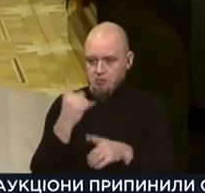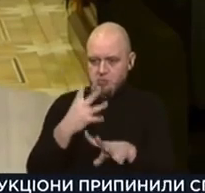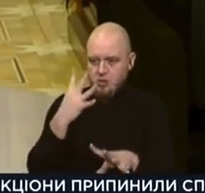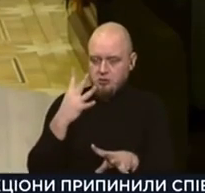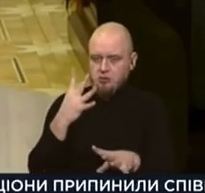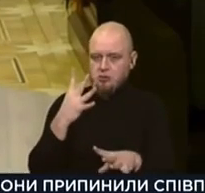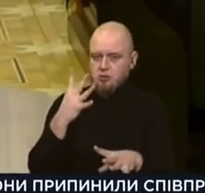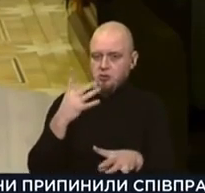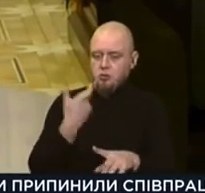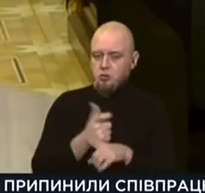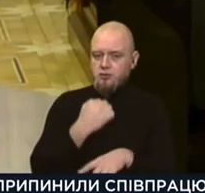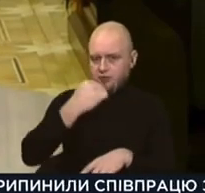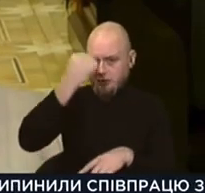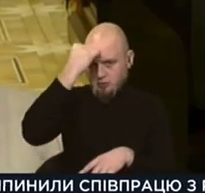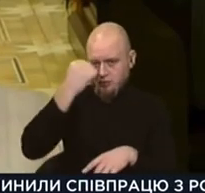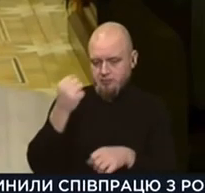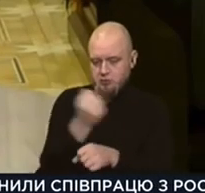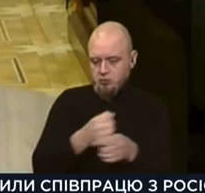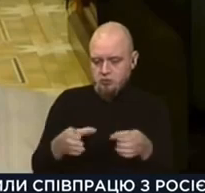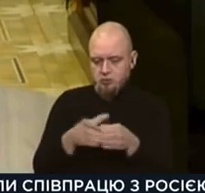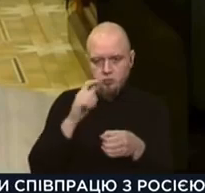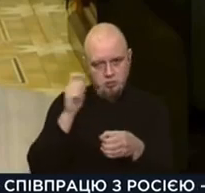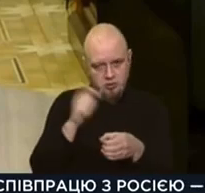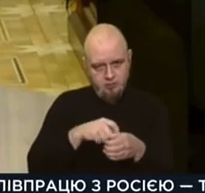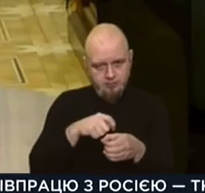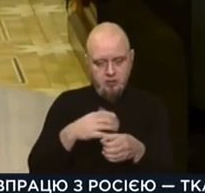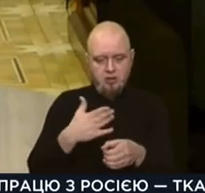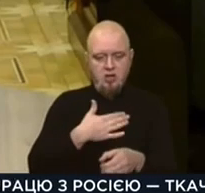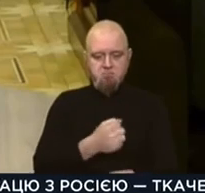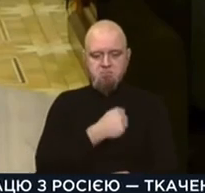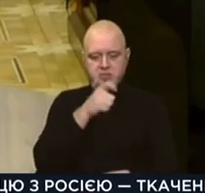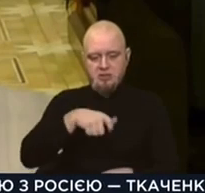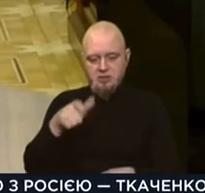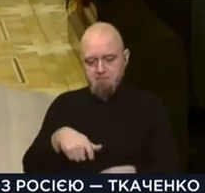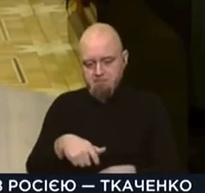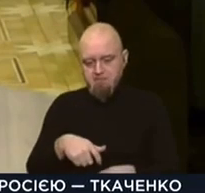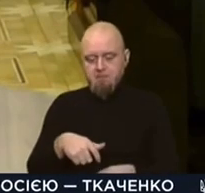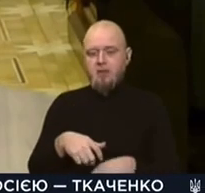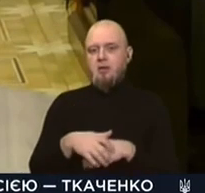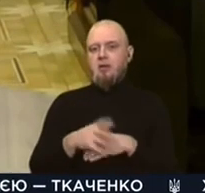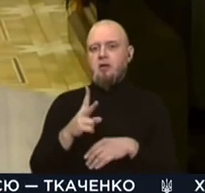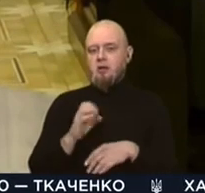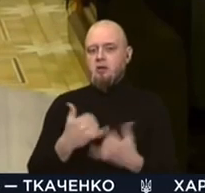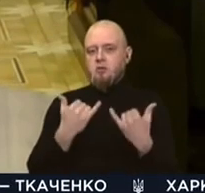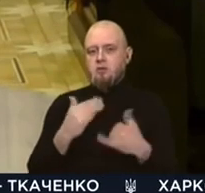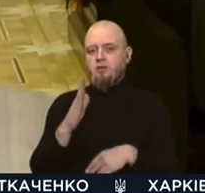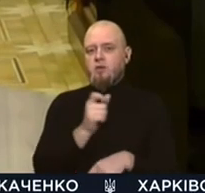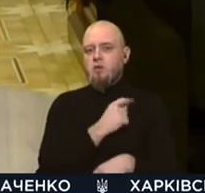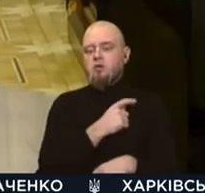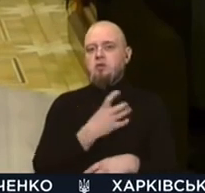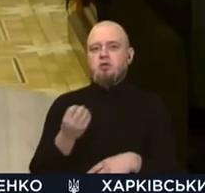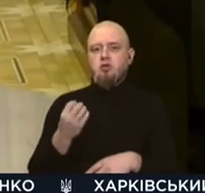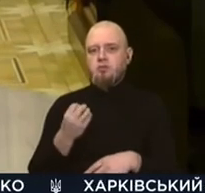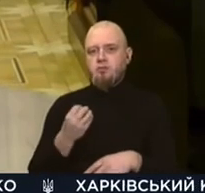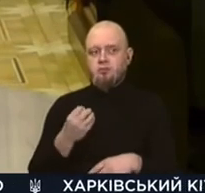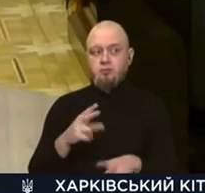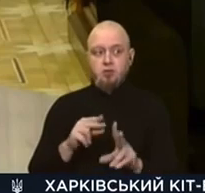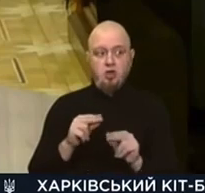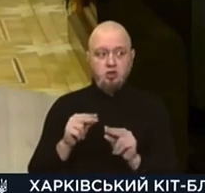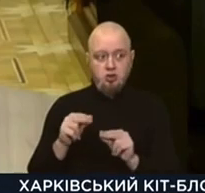насамперед, дуже вдячний Збройним силам України, нашим бійцям. Але сьогодні в Одесі ще,